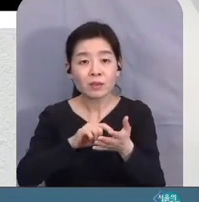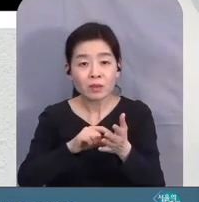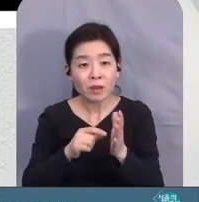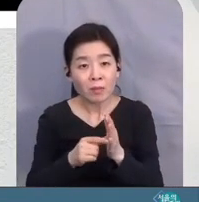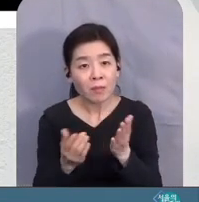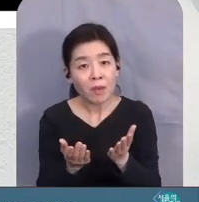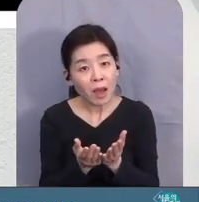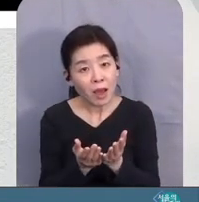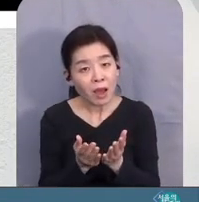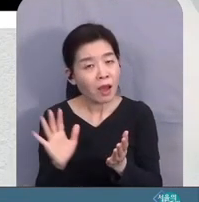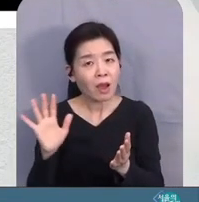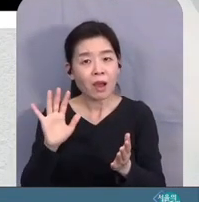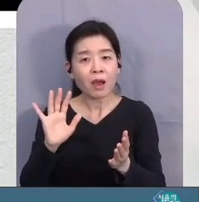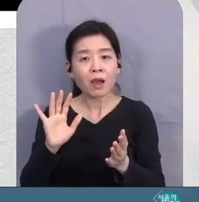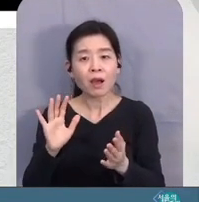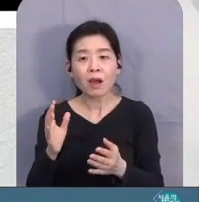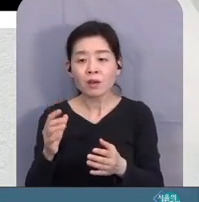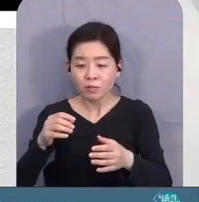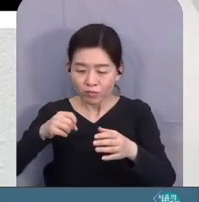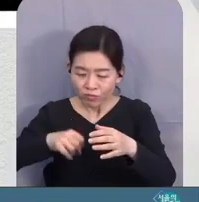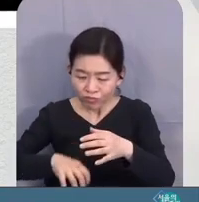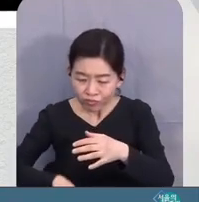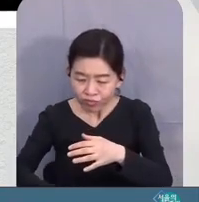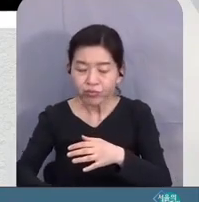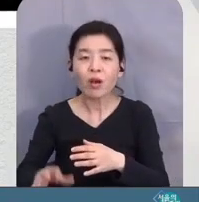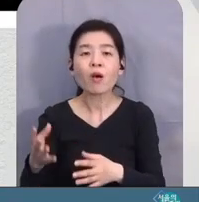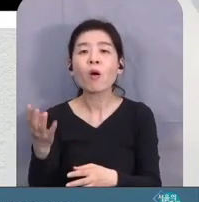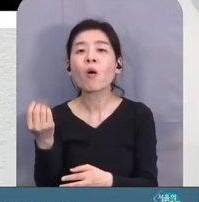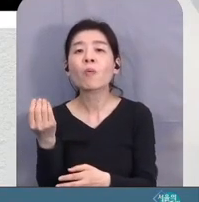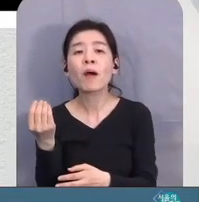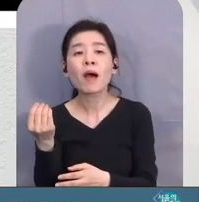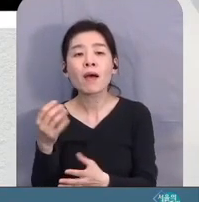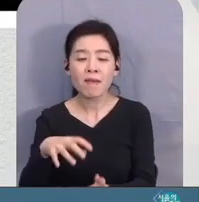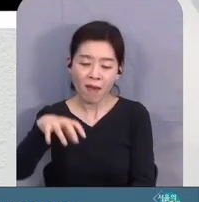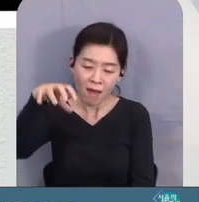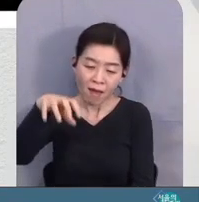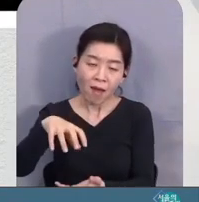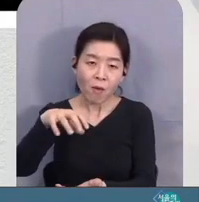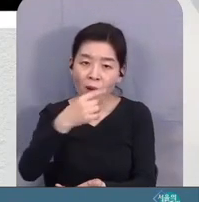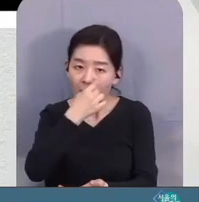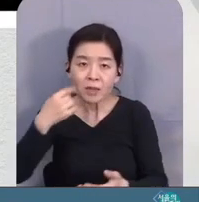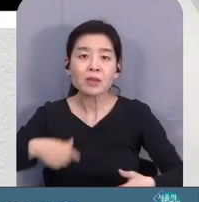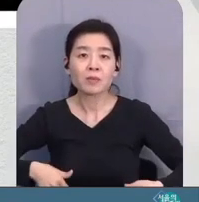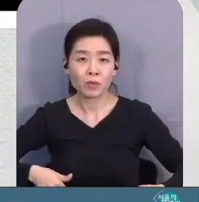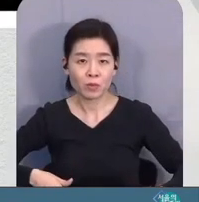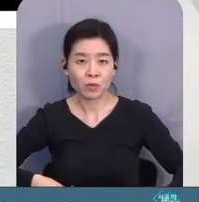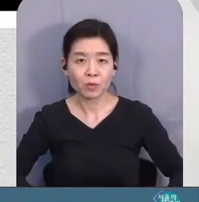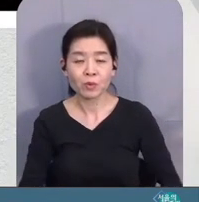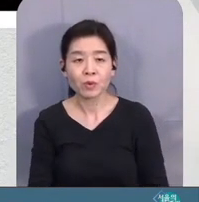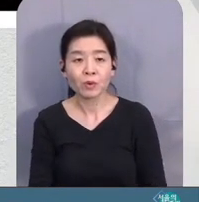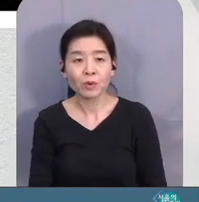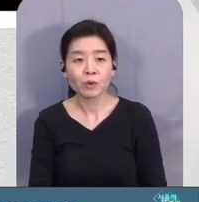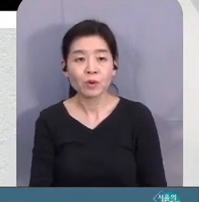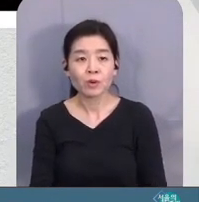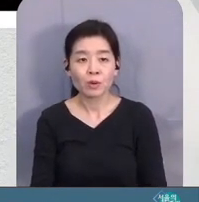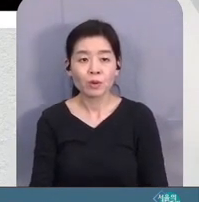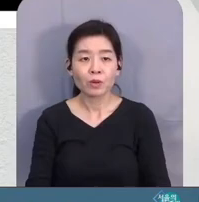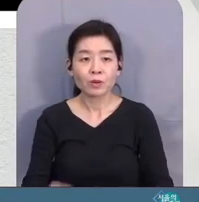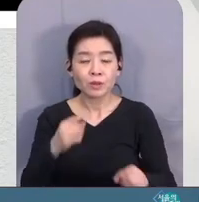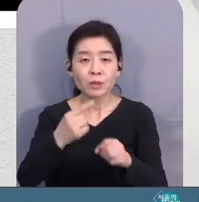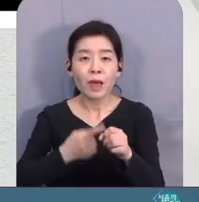얼마가 배출됐는지 총량이 나와야 되잖아요. 전체 양이 나와서 그게